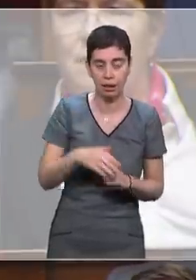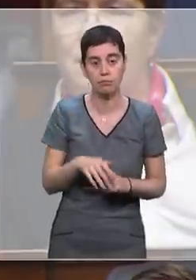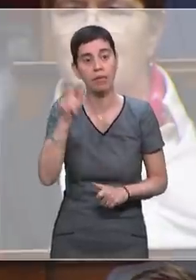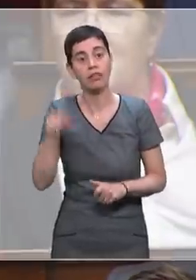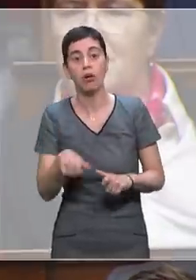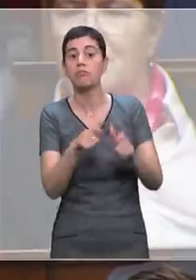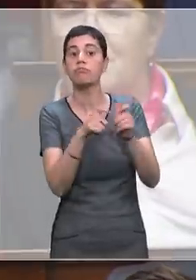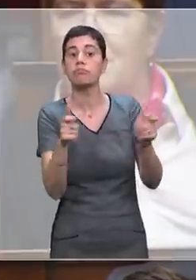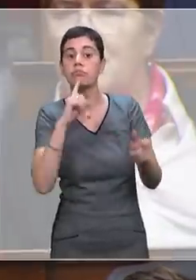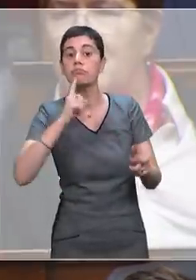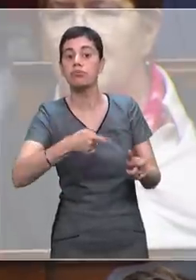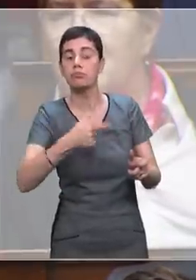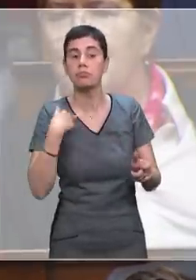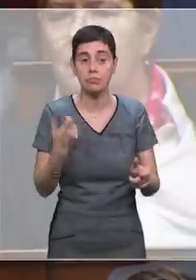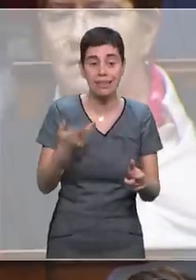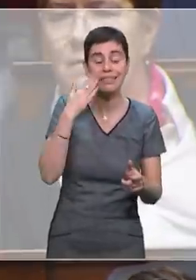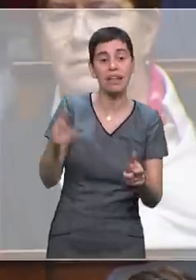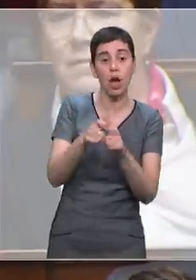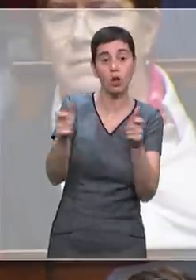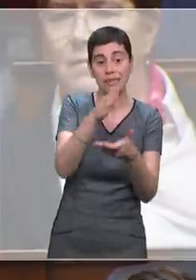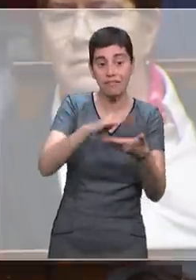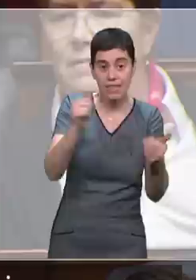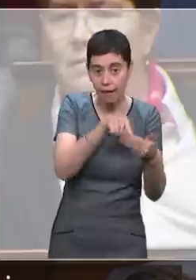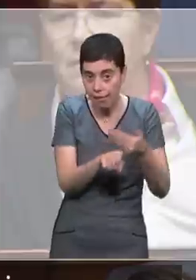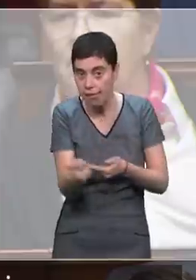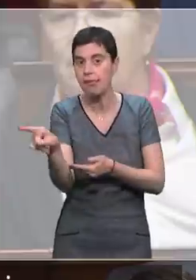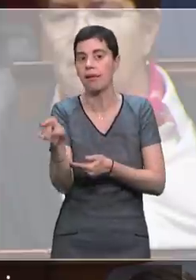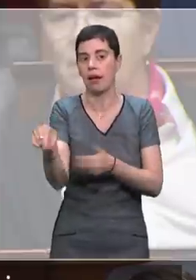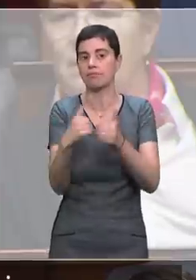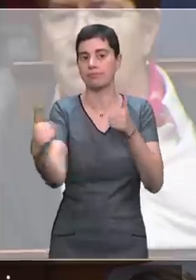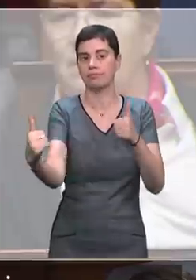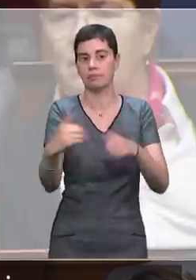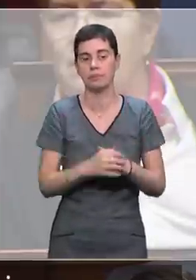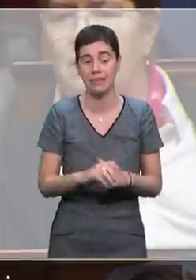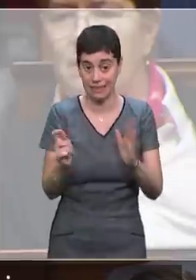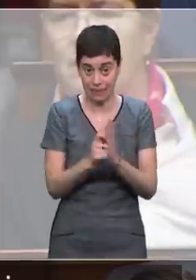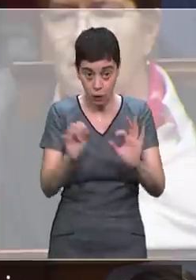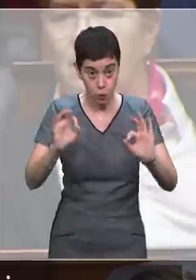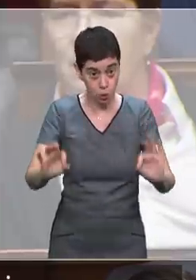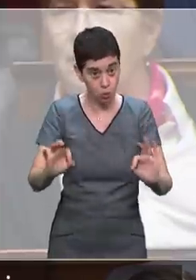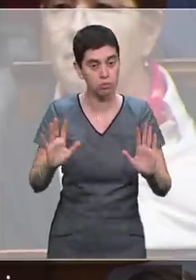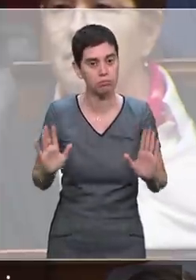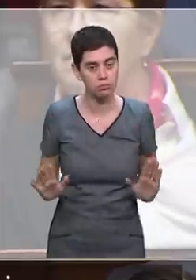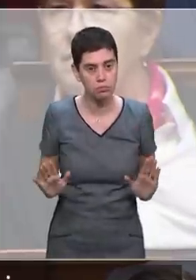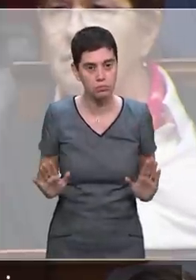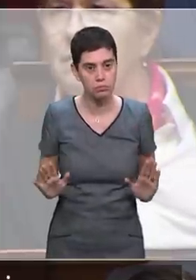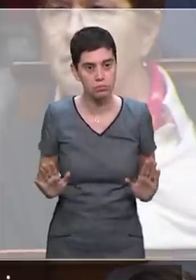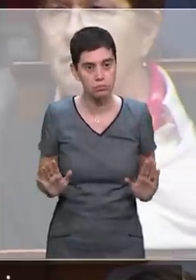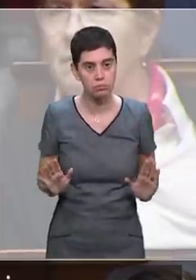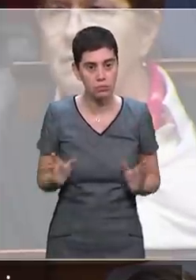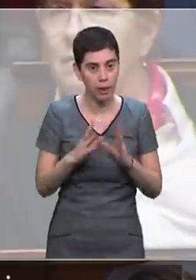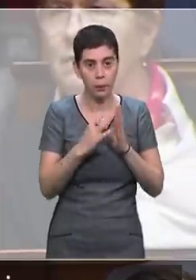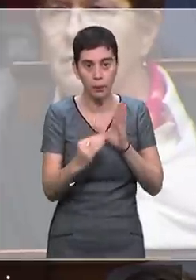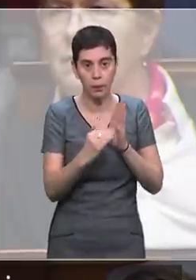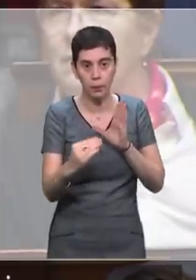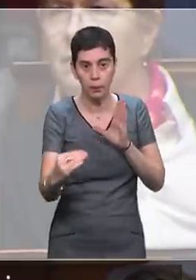des multinationales de leurs filiales et de leurs sous-traitants. Depuis cette date, cette idée n'a cessé de faire école,